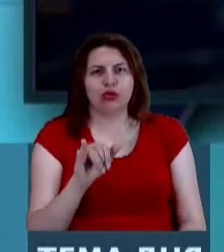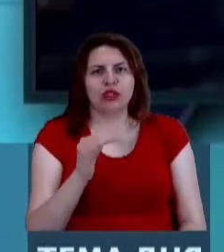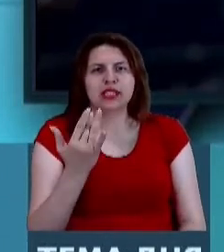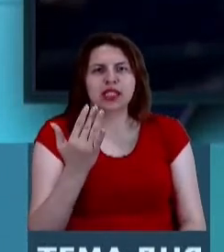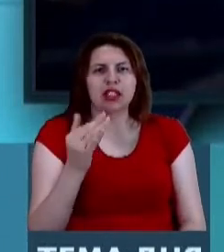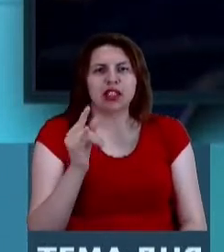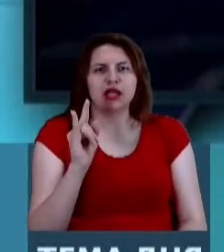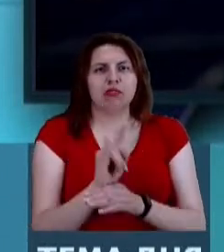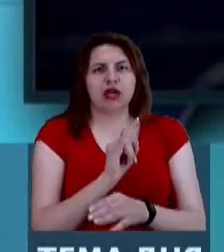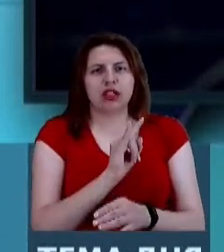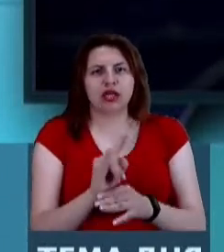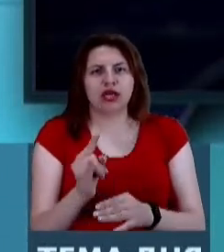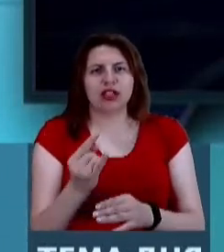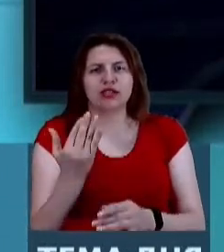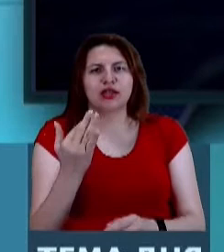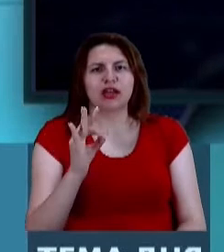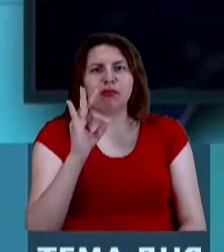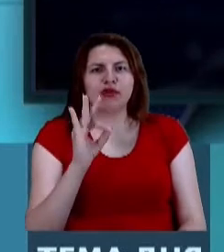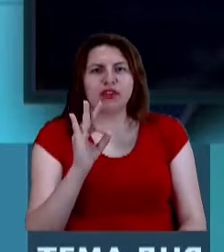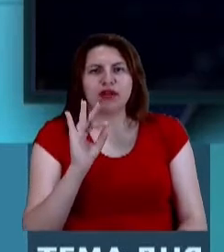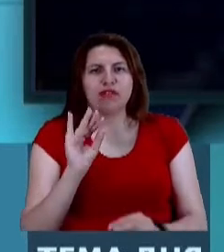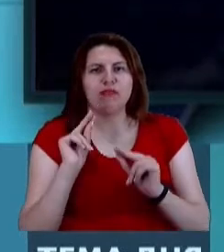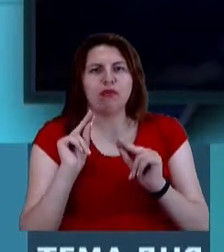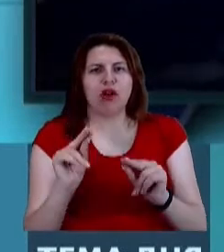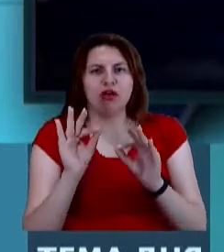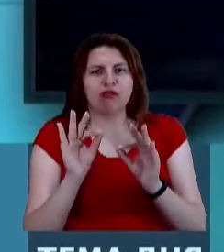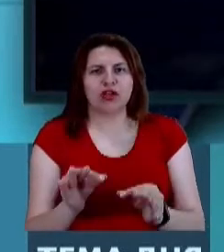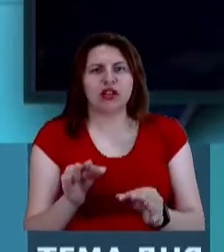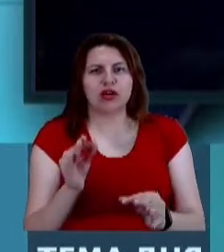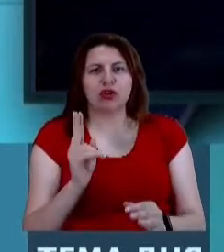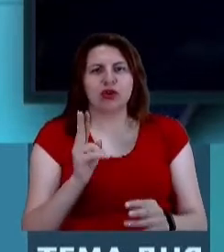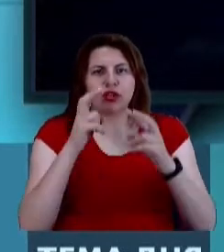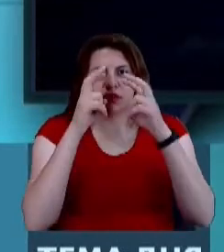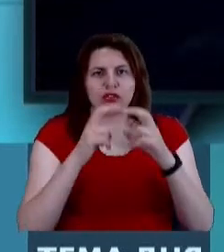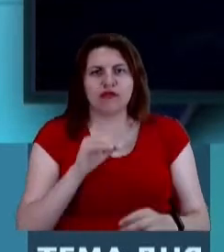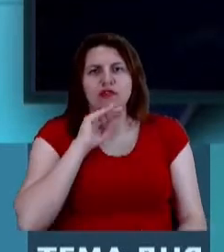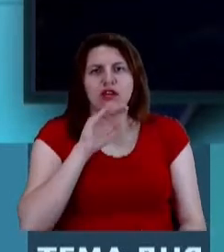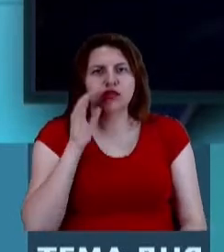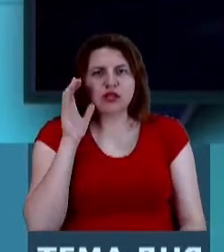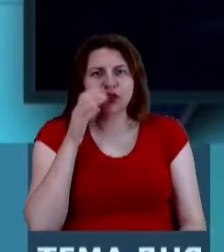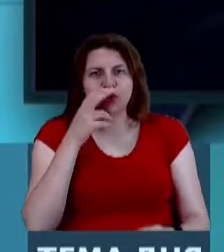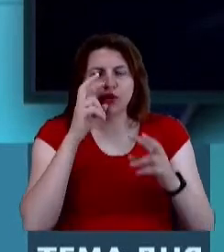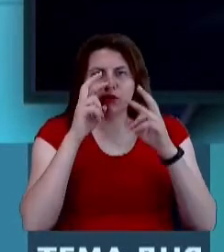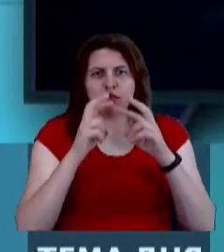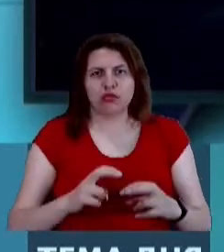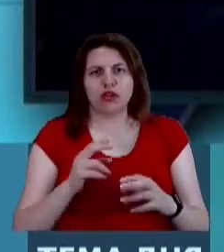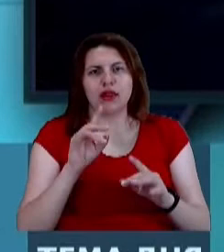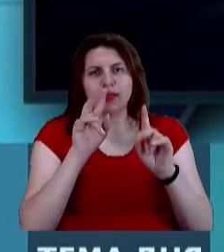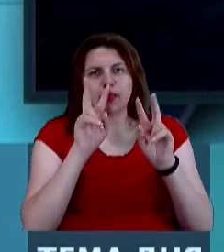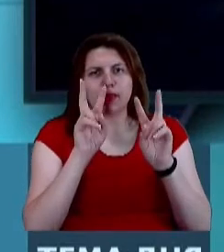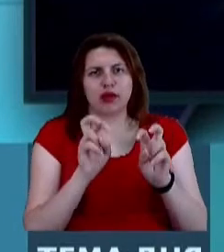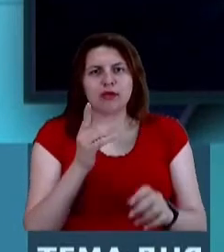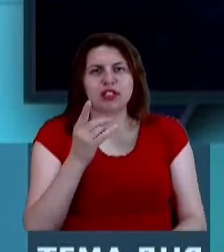правди. Тому всім, хто слідкує за цими питаннями і хоче фахово, серйозно досліджувати теми, пов'язані з